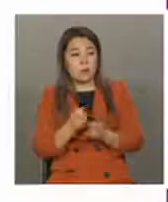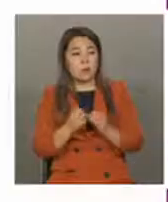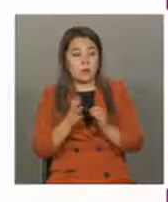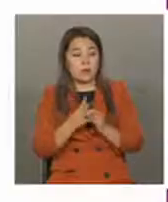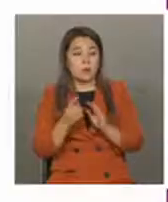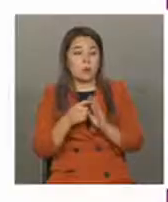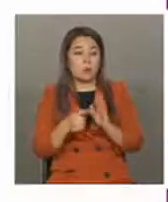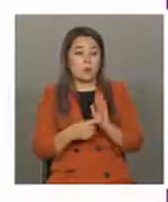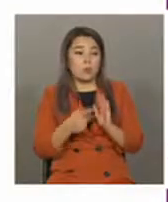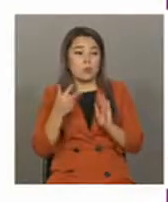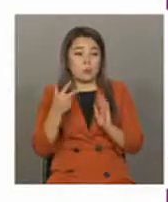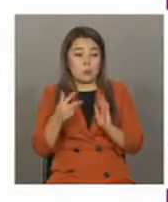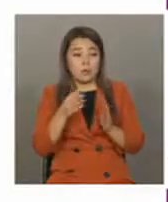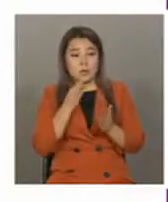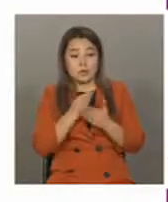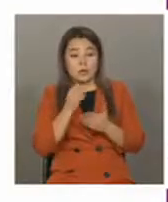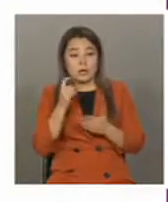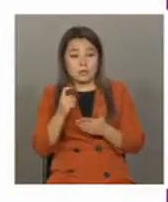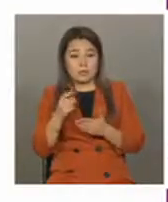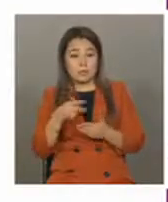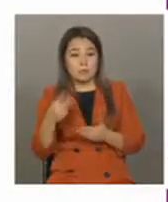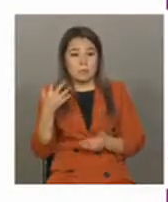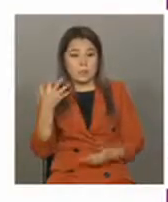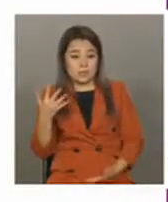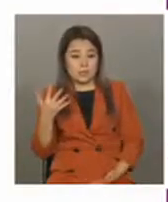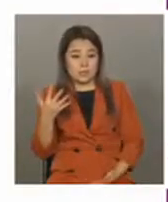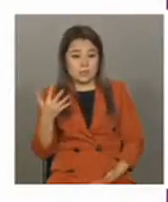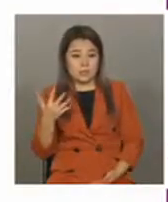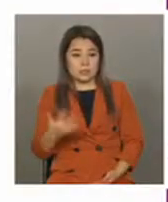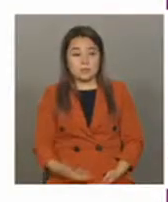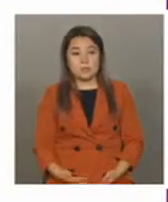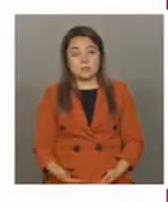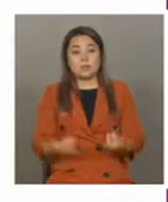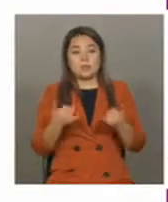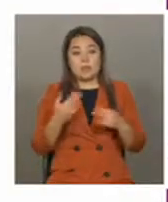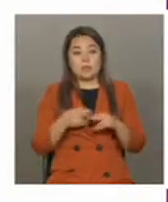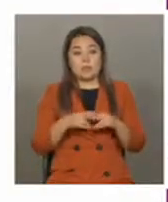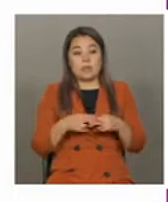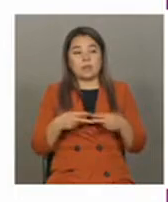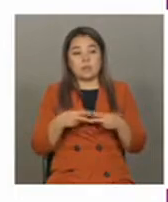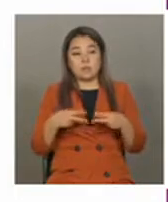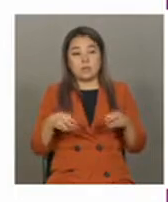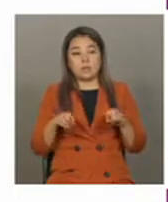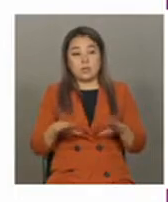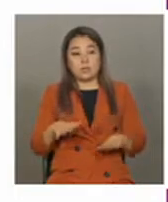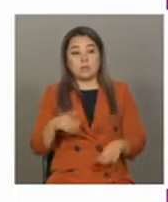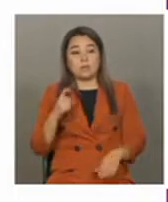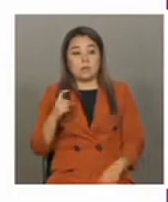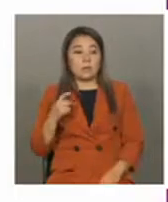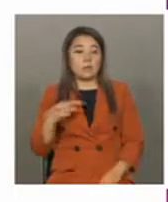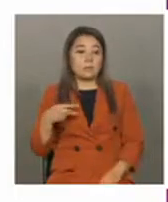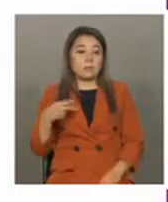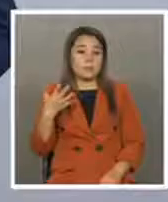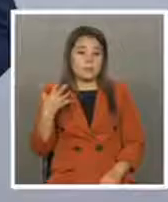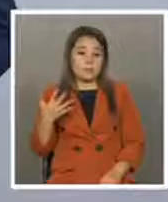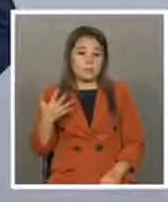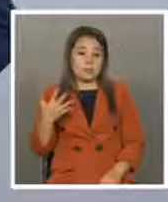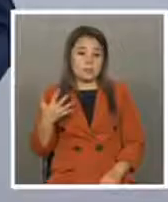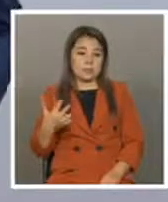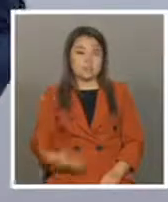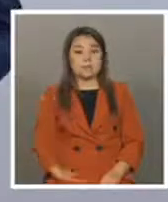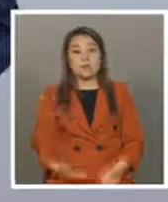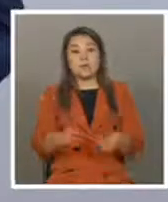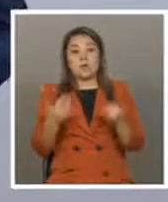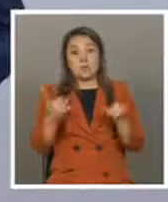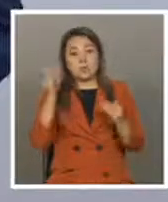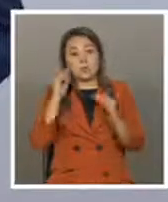бөлеміз, яғни x-тің мәні 5-ке тең болады. Сонымен бұл теңдеудің шешімі 5 болады екен.